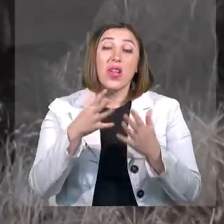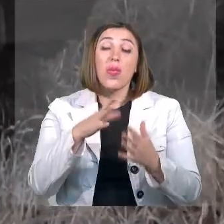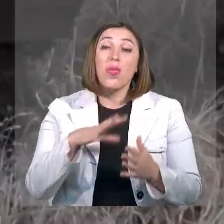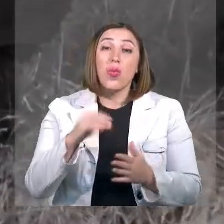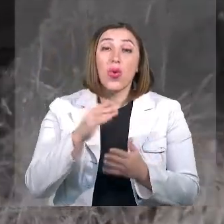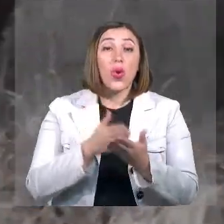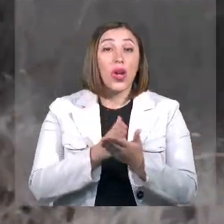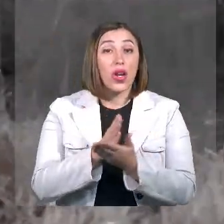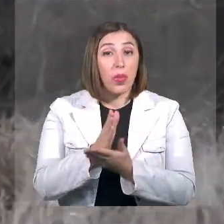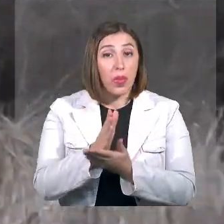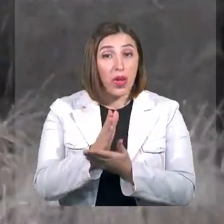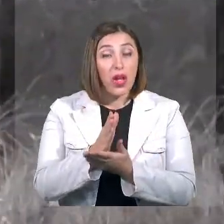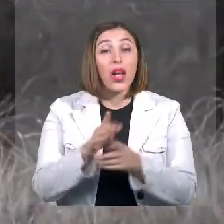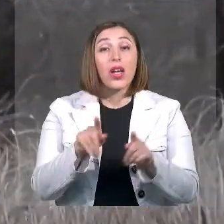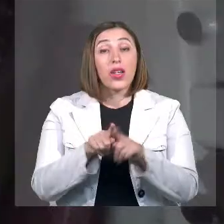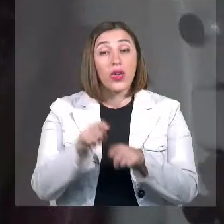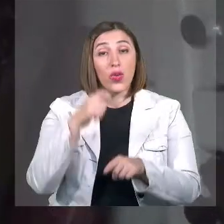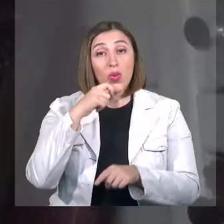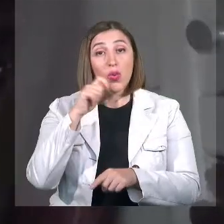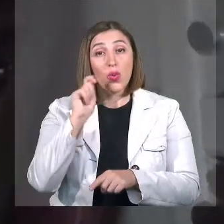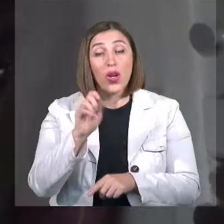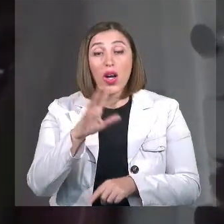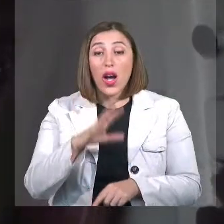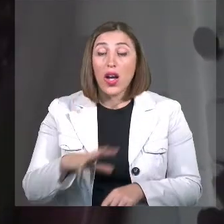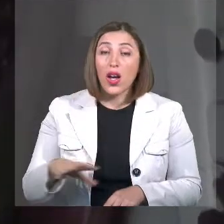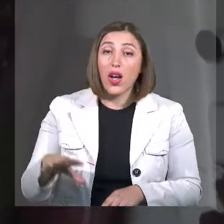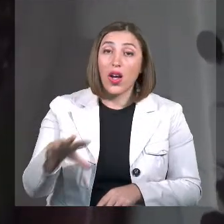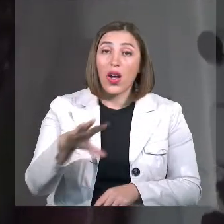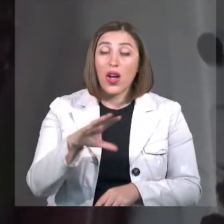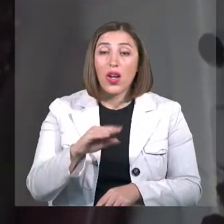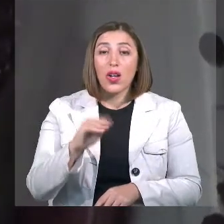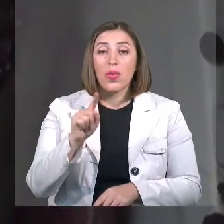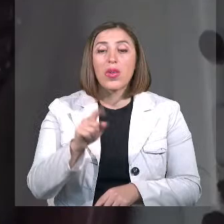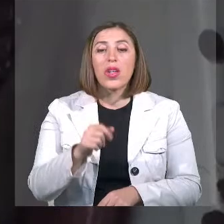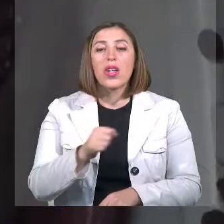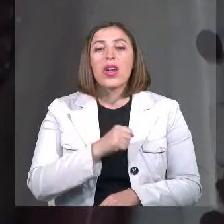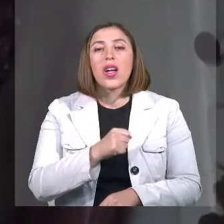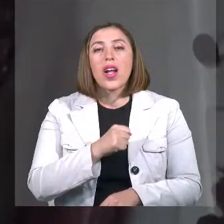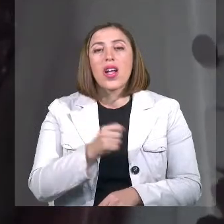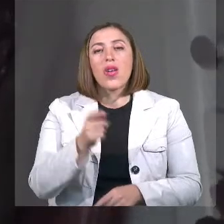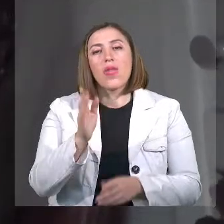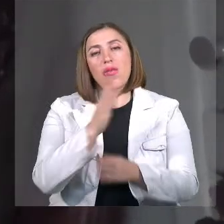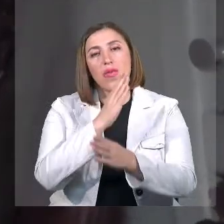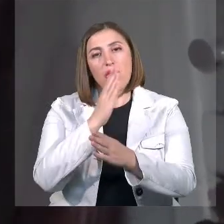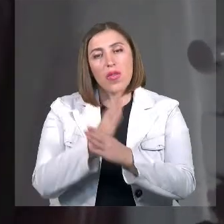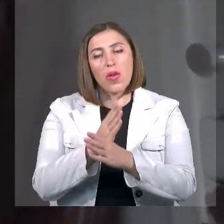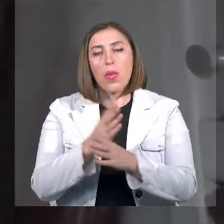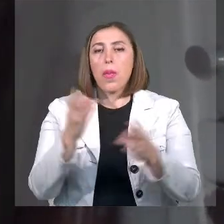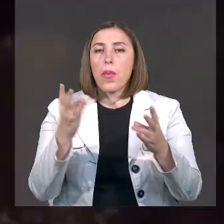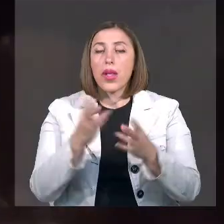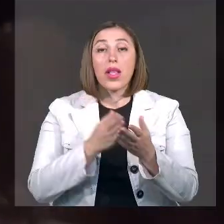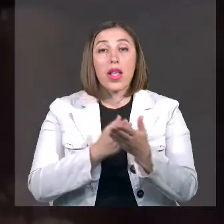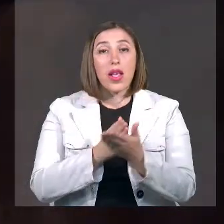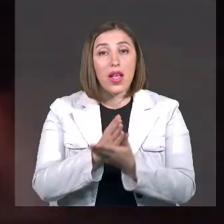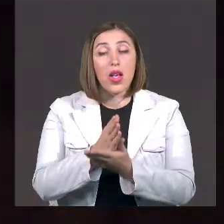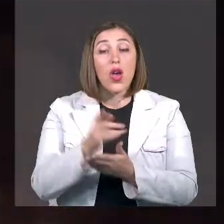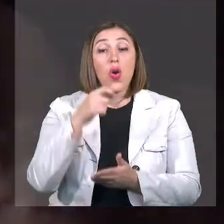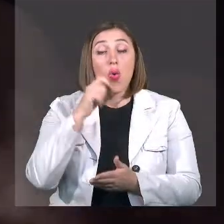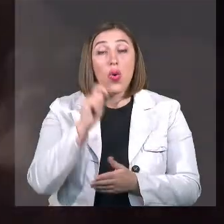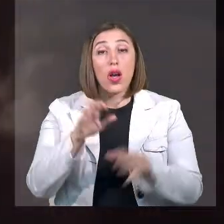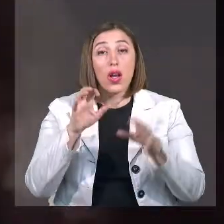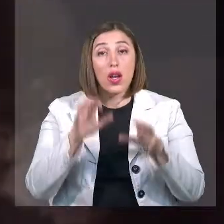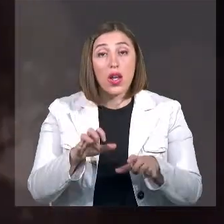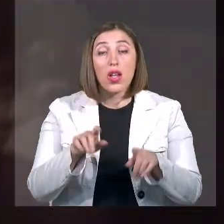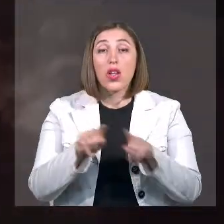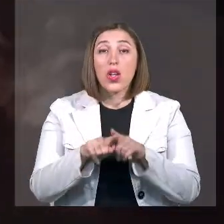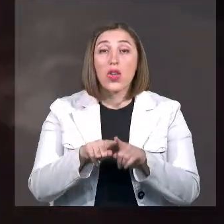բոլոր նպատակները, այդ թվում Ուկրաինայի ամբողջական ապառազմականացումը, պետք է իրականացվի։ Ուկրաինայի նախագահը, ինչպես